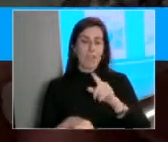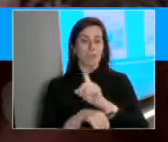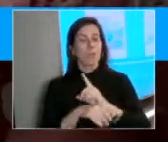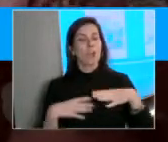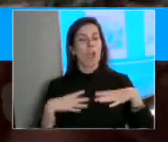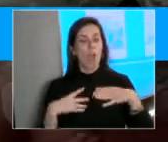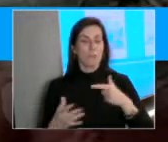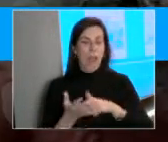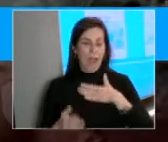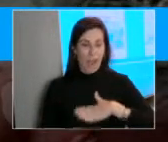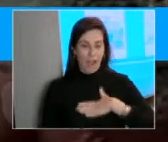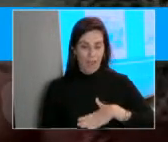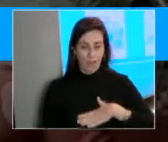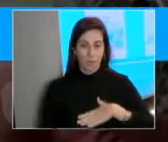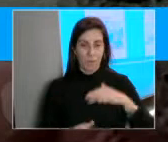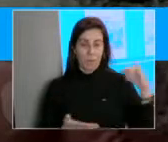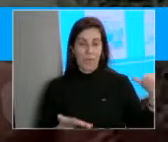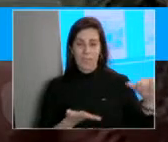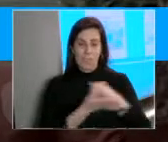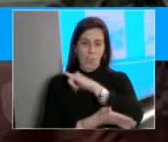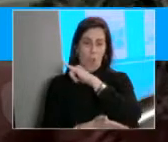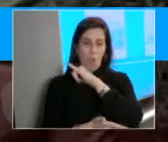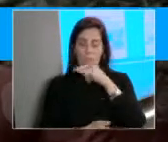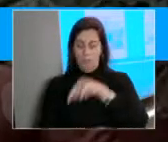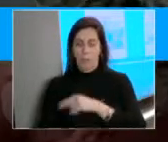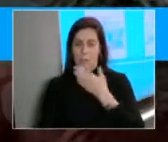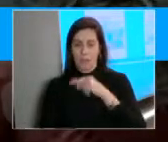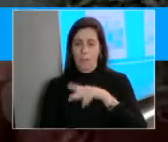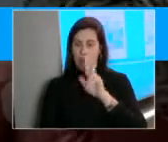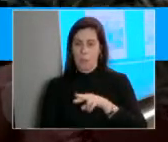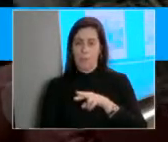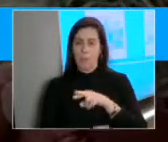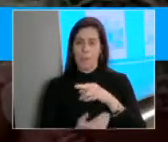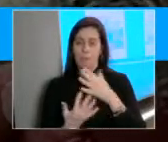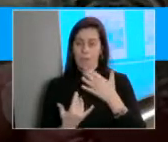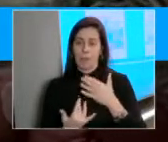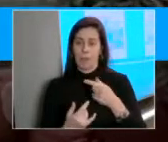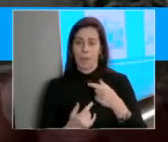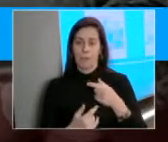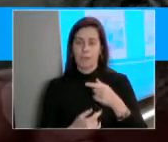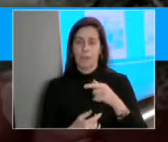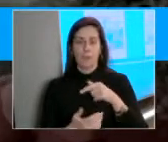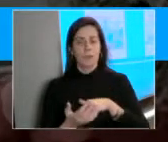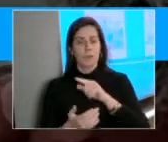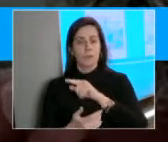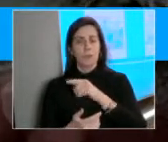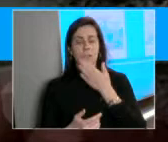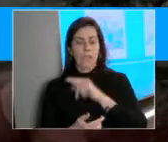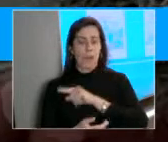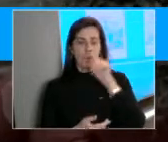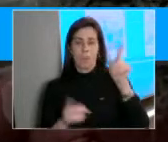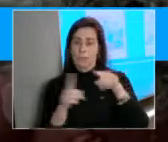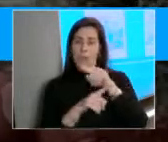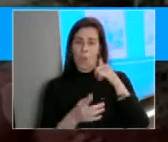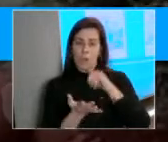לך שבוע, והוויזות לישראל הן די נוחות, אז אנשים טסו לארץ. יש גם כמה מספר טיולים ישראלים פה, שפשוט כנראה יבטלו